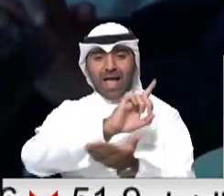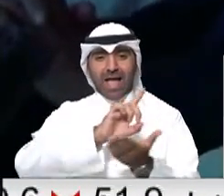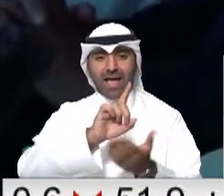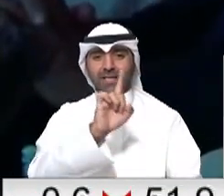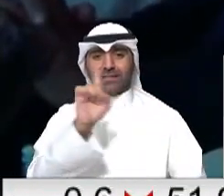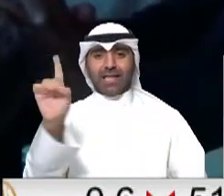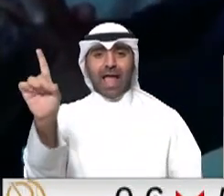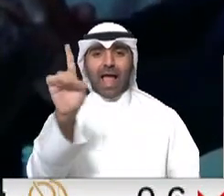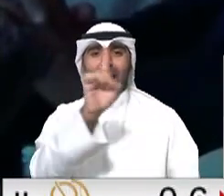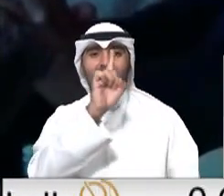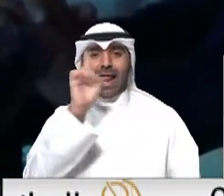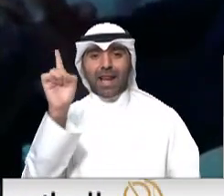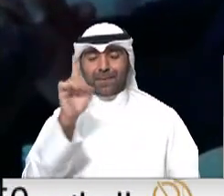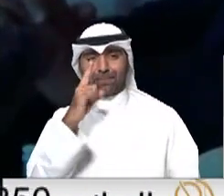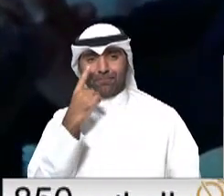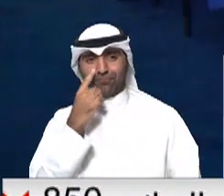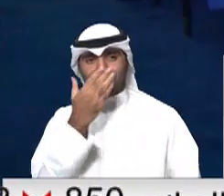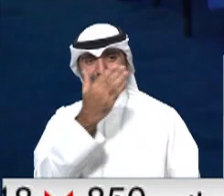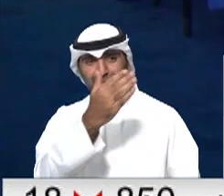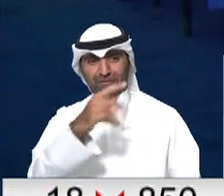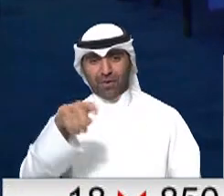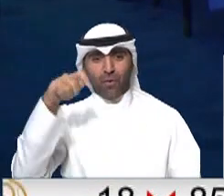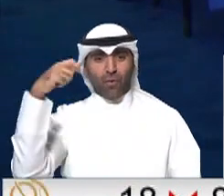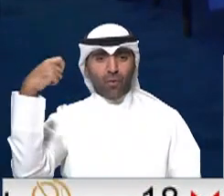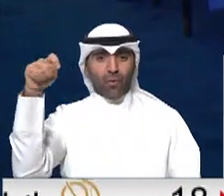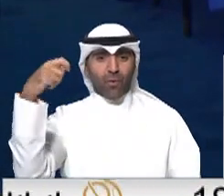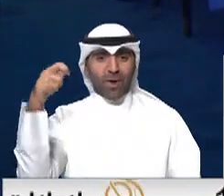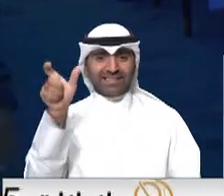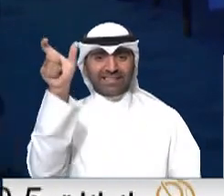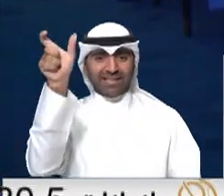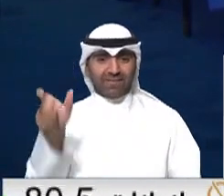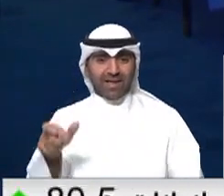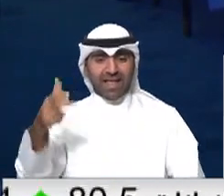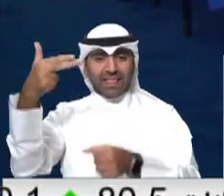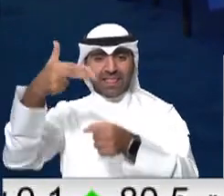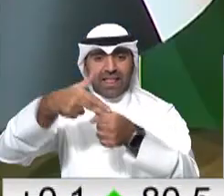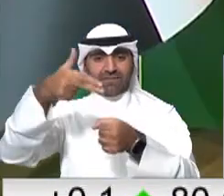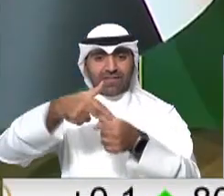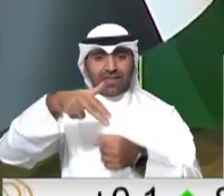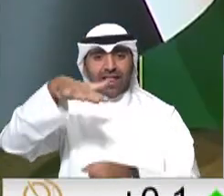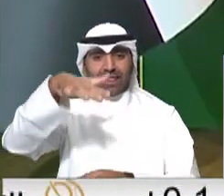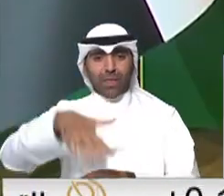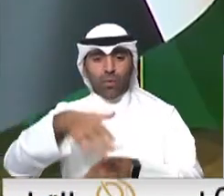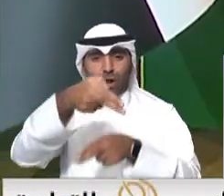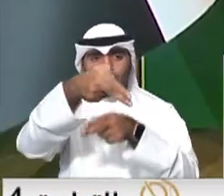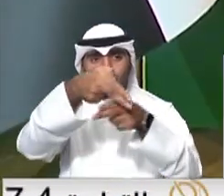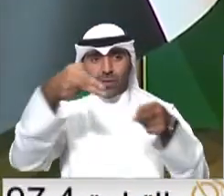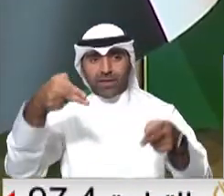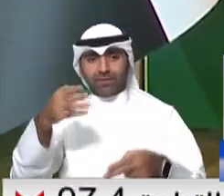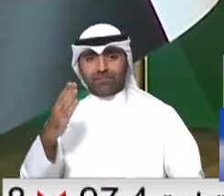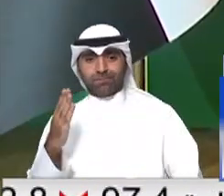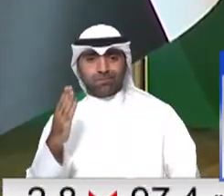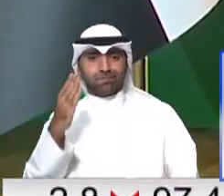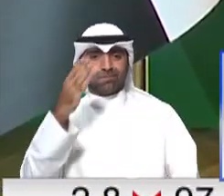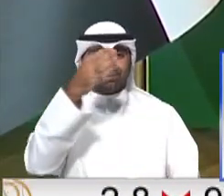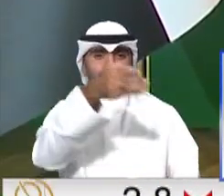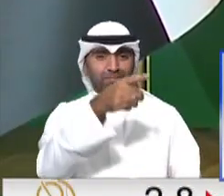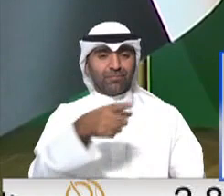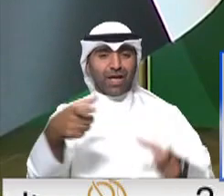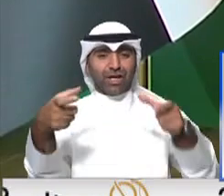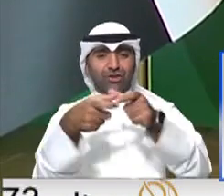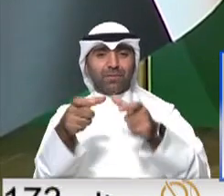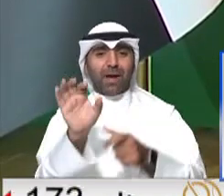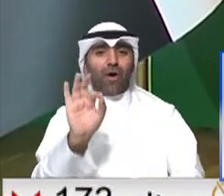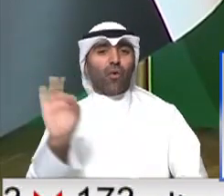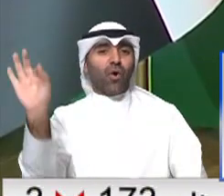حمد البراك وزير النفط ووزير الدولة للشؤون الاقتصادية والاستثمار. الحوارات والندوات والنقاشات